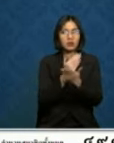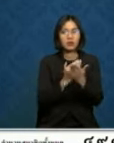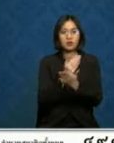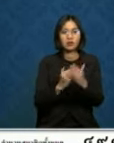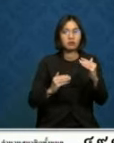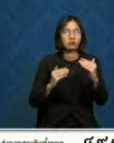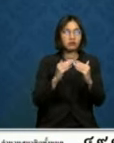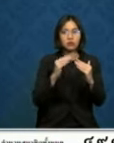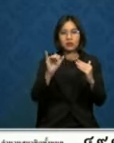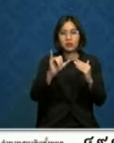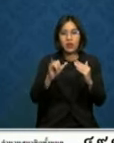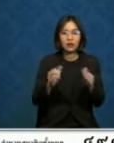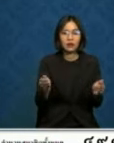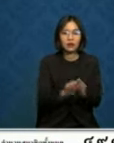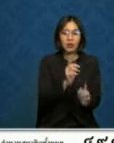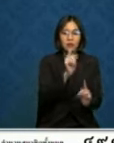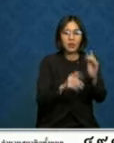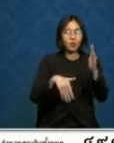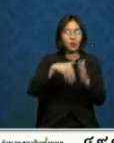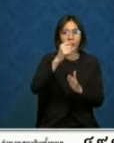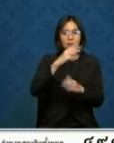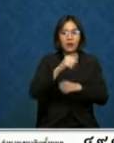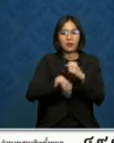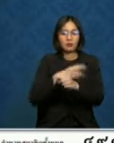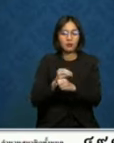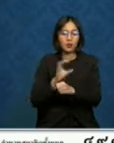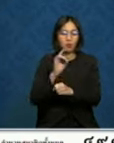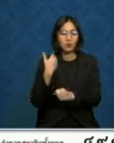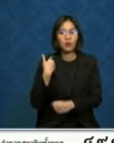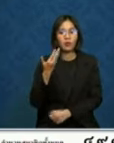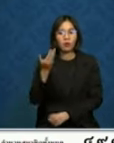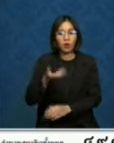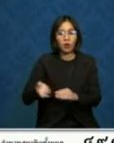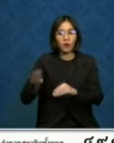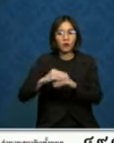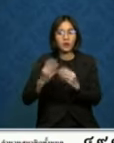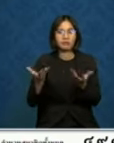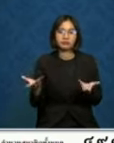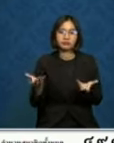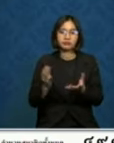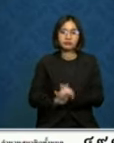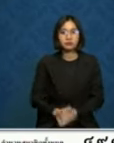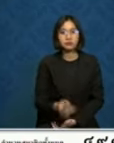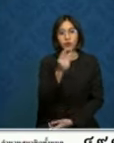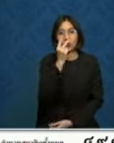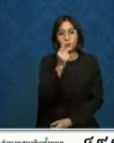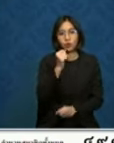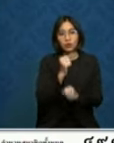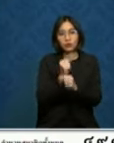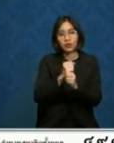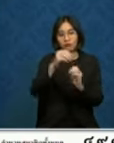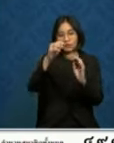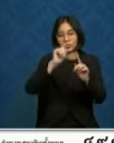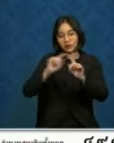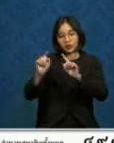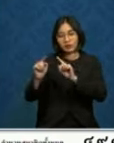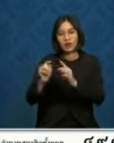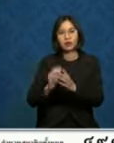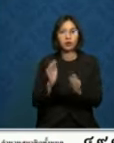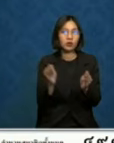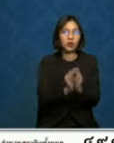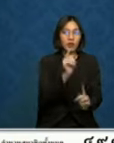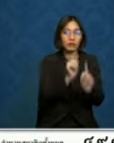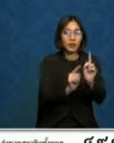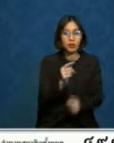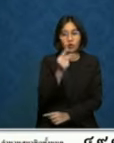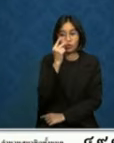ำแค่ตัวชี้วัดก็ไม่ผ่านแล้วปี68ยังมีหน้ามาของบเพิ่มอีกนะคะแล้วมาดูผลงานอื่นกันค่ะนอกเหนือจากตัวชี้วัด